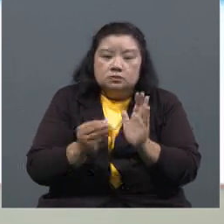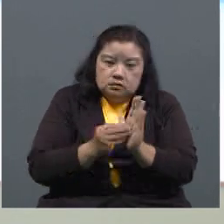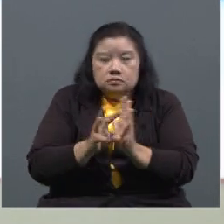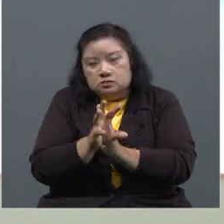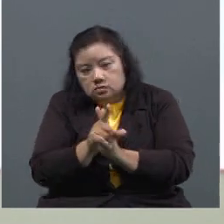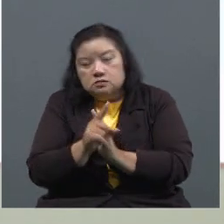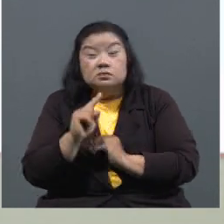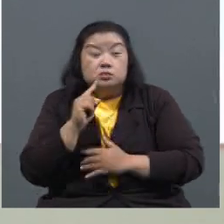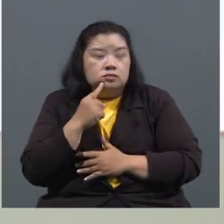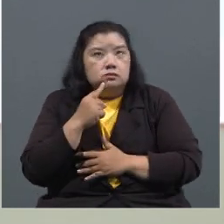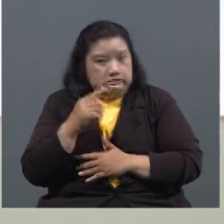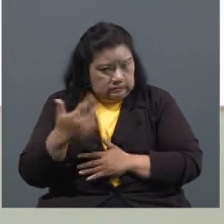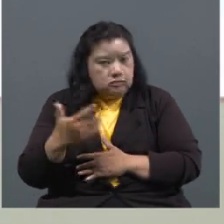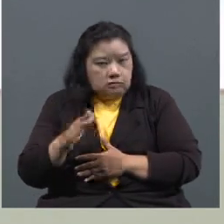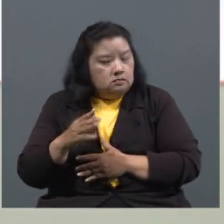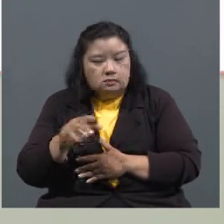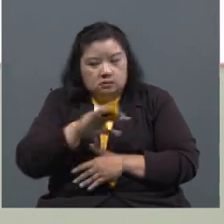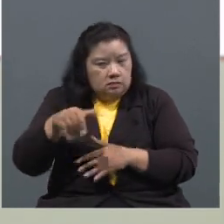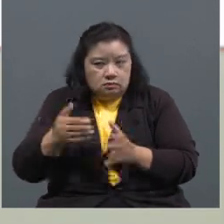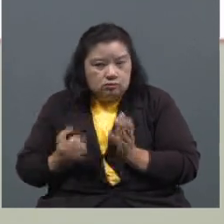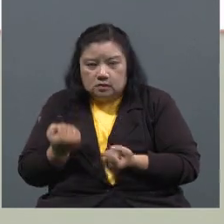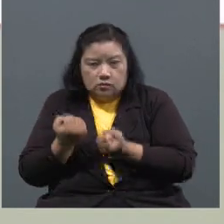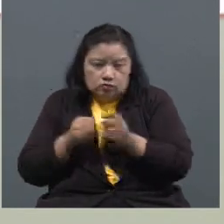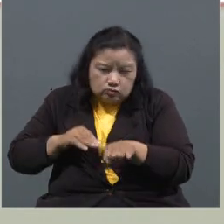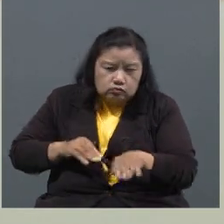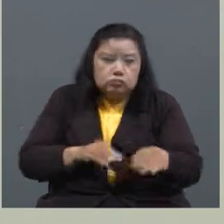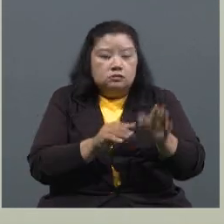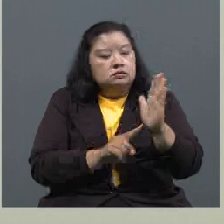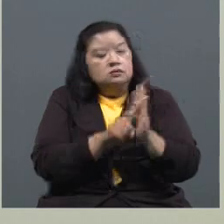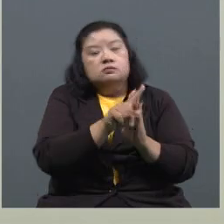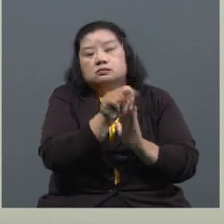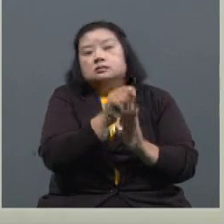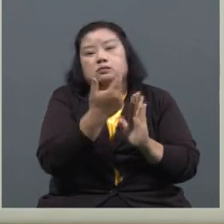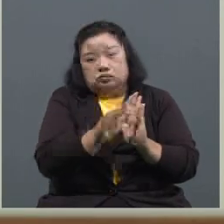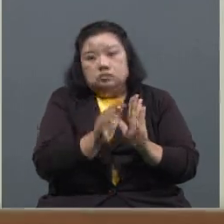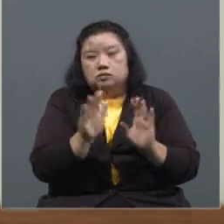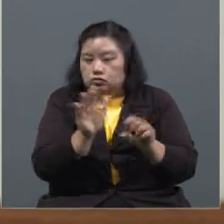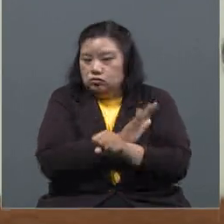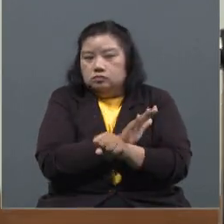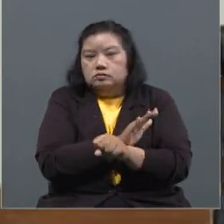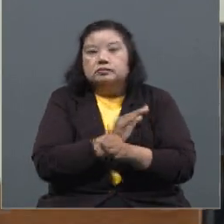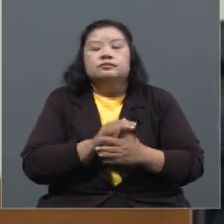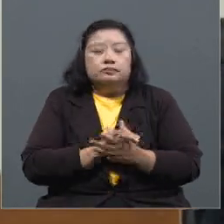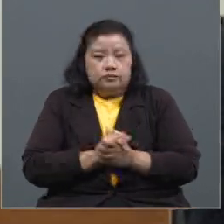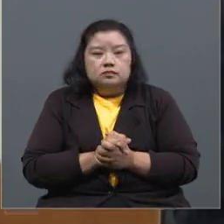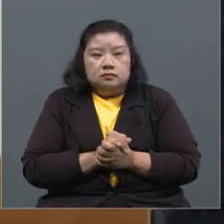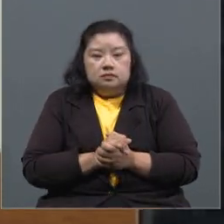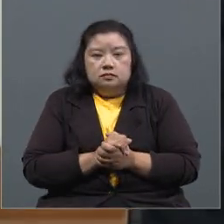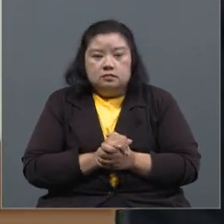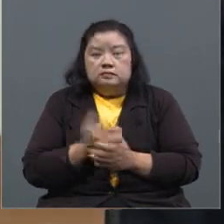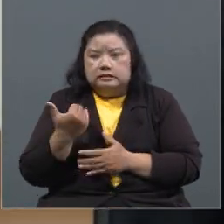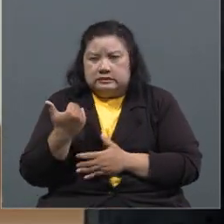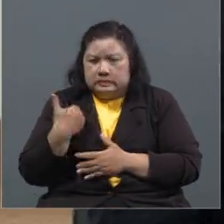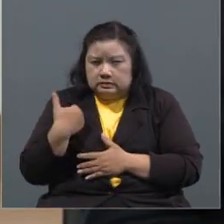ร้อยหมดแล้วนะครับในโรงงานของกรุงเทพมหานครซึ่งขนออกไปเป็นจุดแรกเนี่ยก็เรียบร้อยหมดแล้วเปิดใช้พื้นที่เรียบร้อยแล้วนะครับก็เหลือโรงง